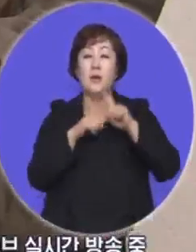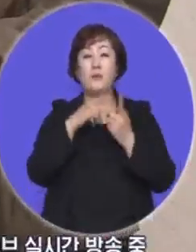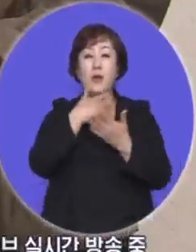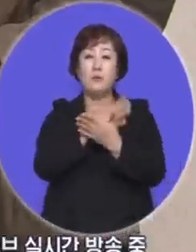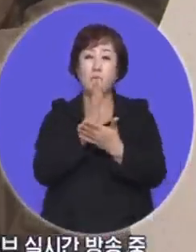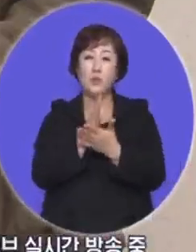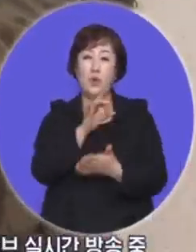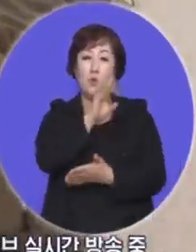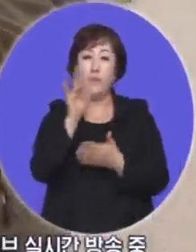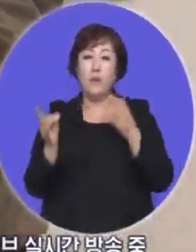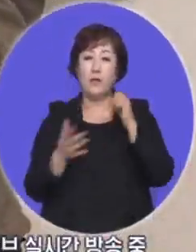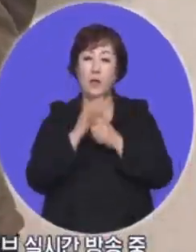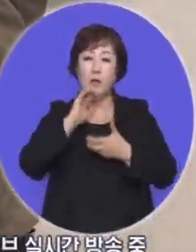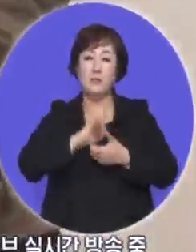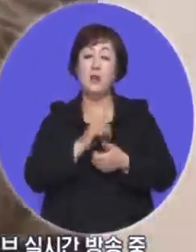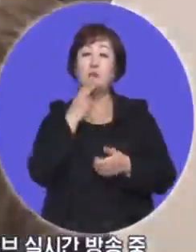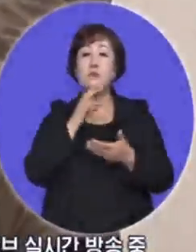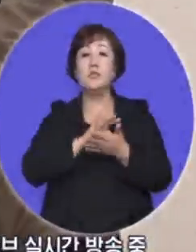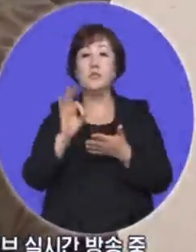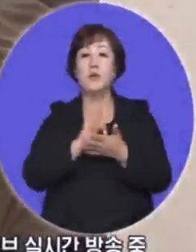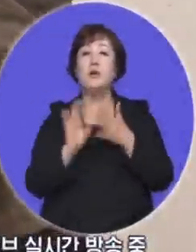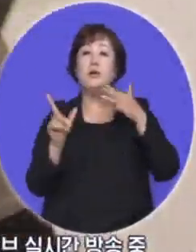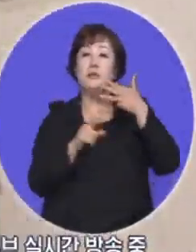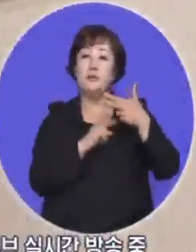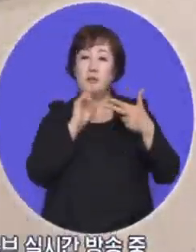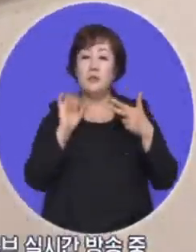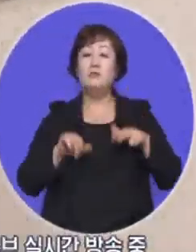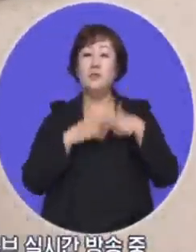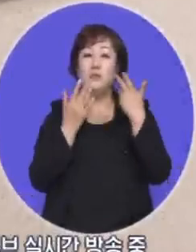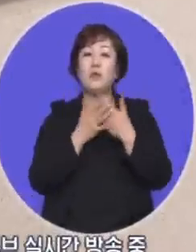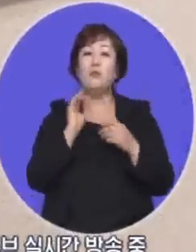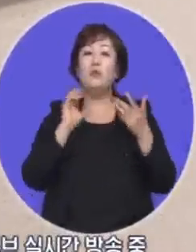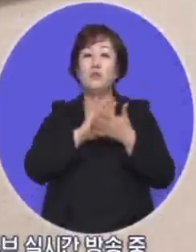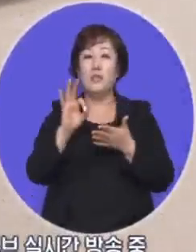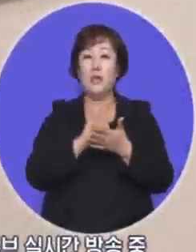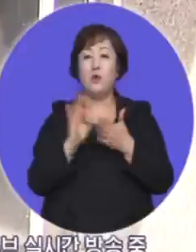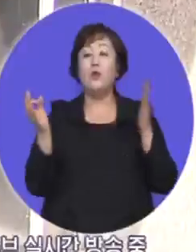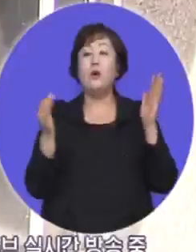업종 제한 없이 사용할 수 있으며 7월 31일까지 모두 사용해야 합니다.